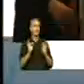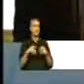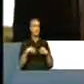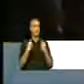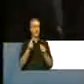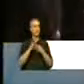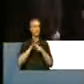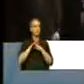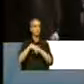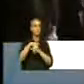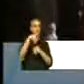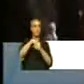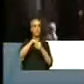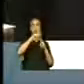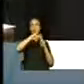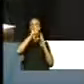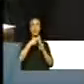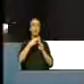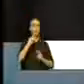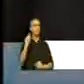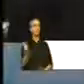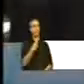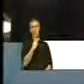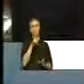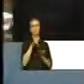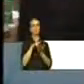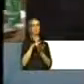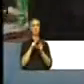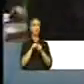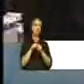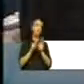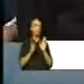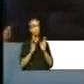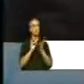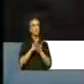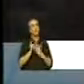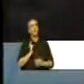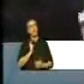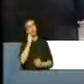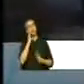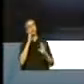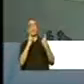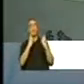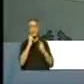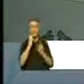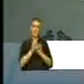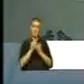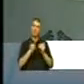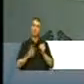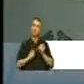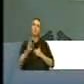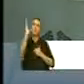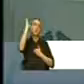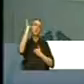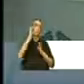את אותותיו בתוך המערכת הבינלאומית. כולם נמצאים במין נקודת המתנה, אבל, אבל הרכבת כבר יצאה, כפי שאנחנו